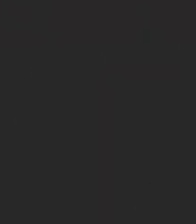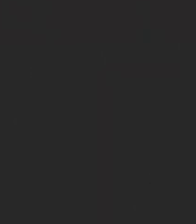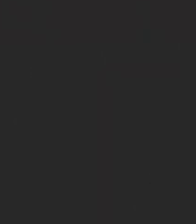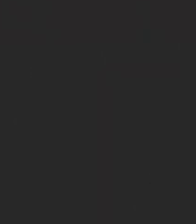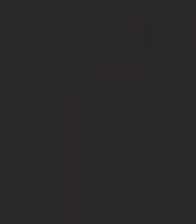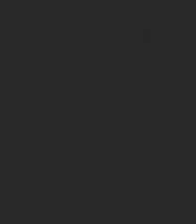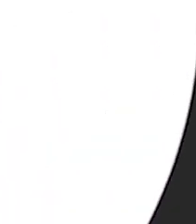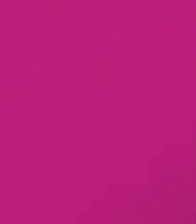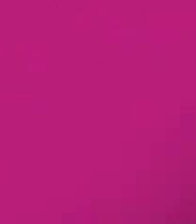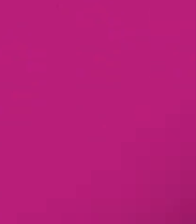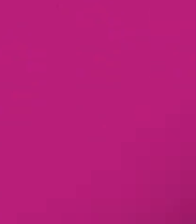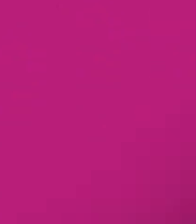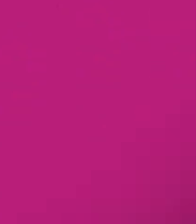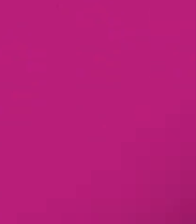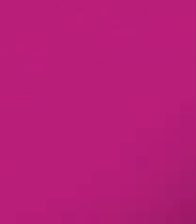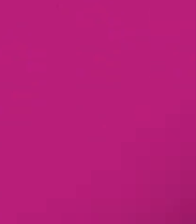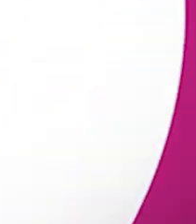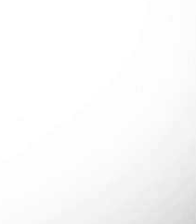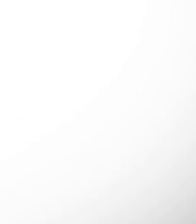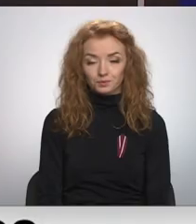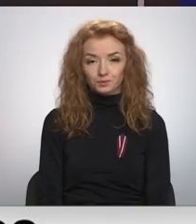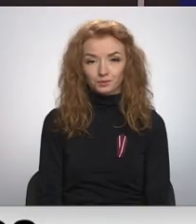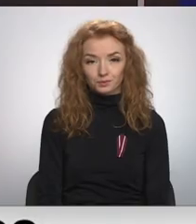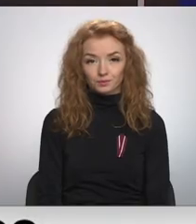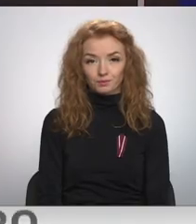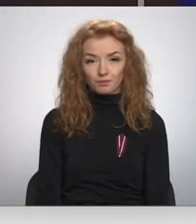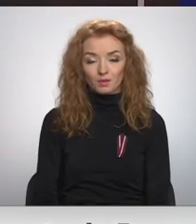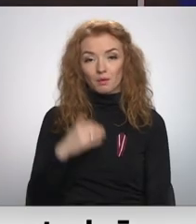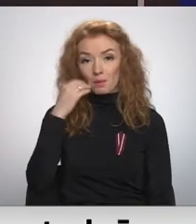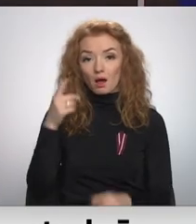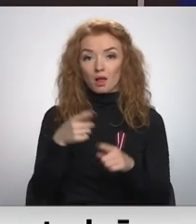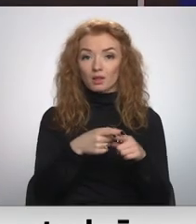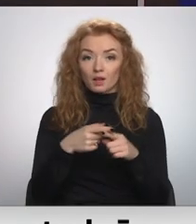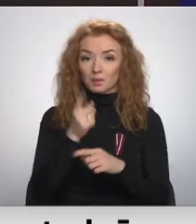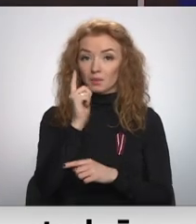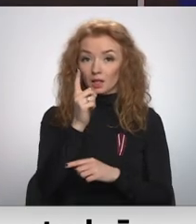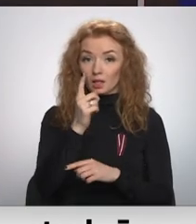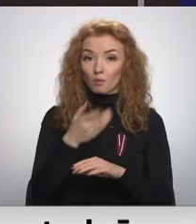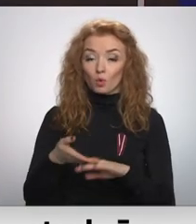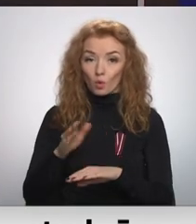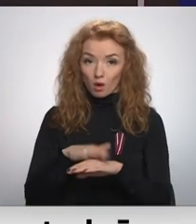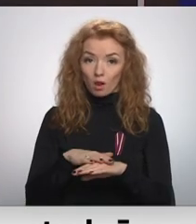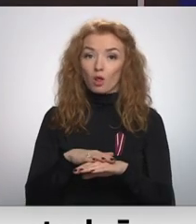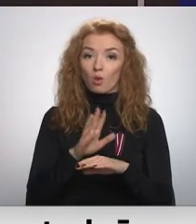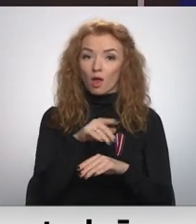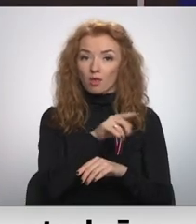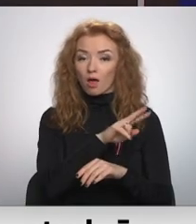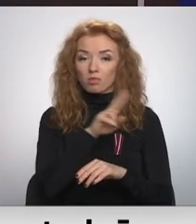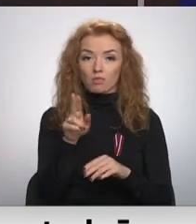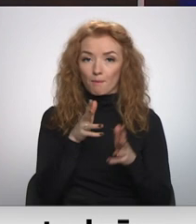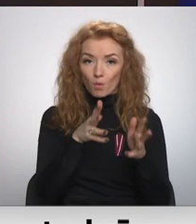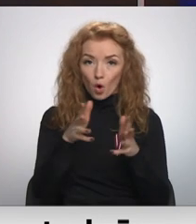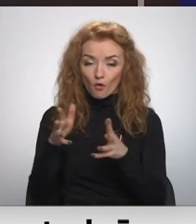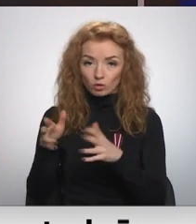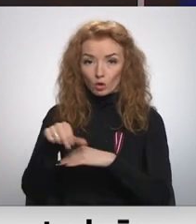Re! Viss ēters ir te! Baltkrievija brīdinājusi Poliju atturēties no provokācijām uz abu valstu